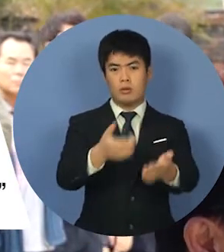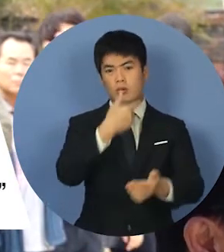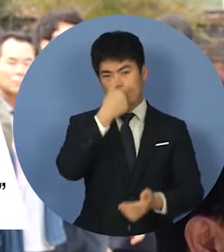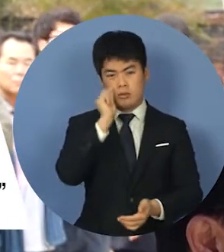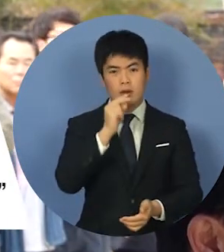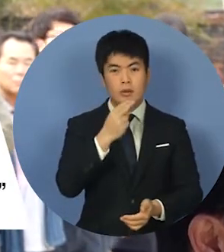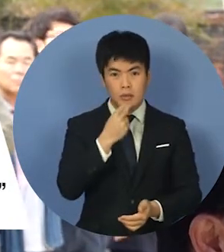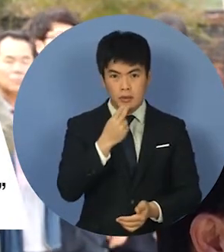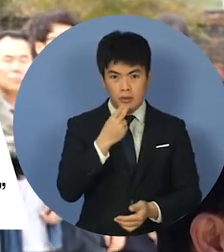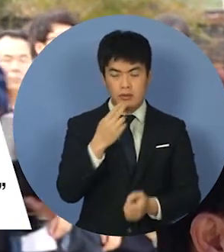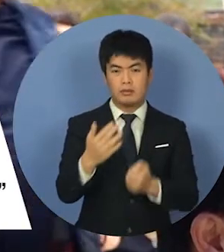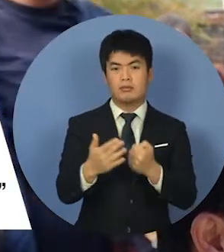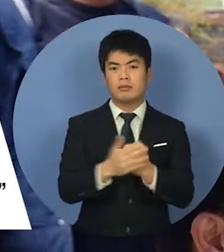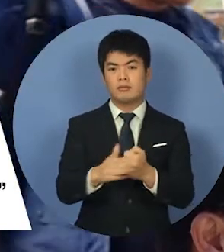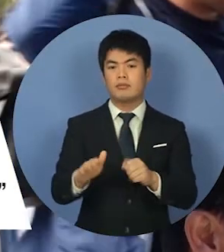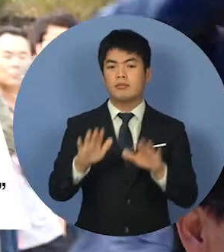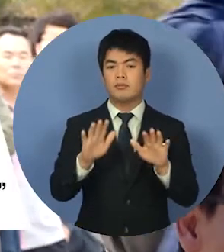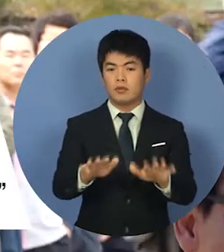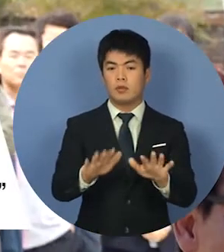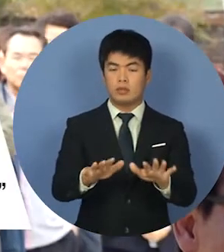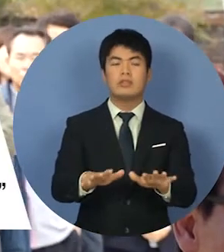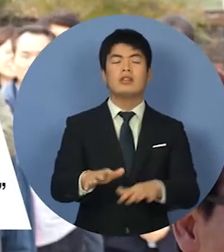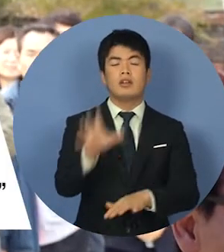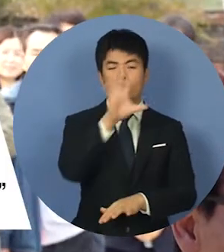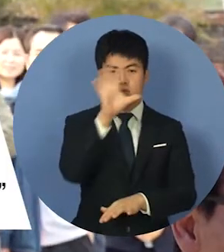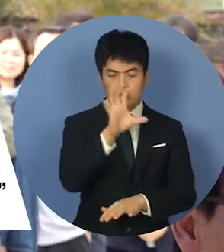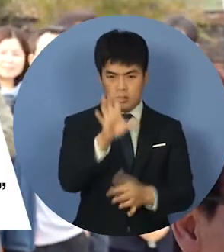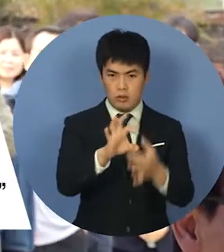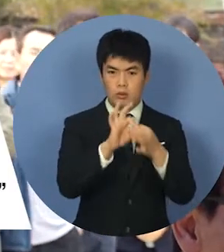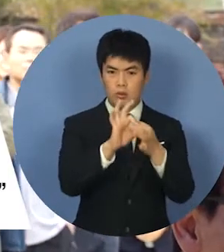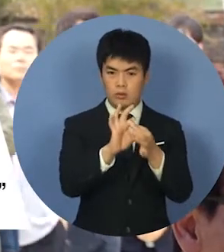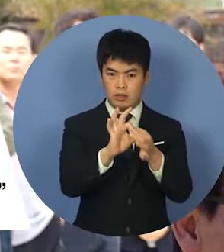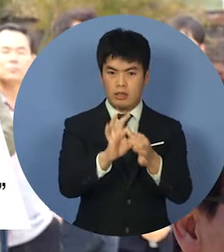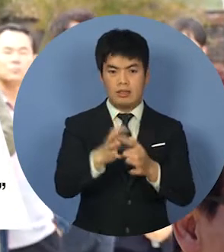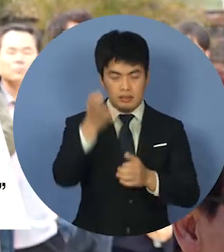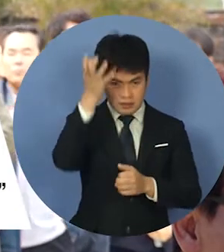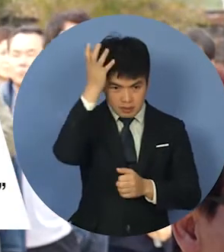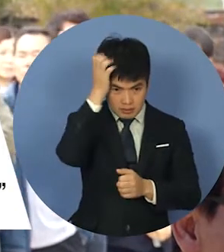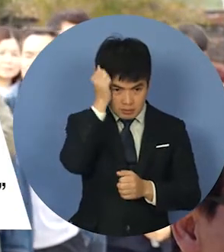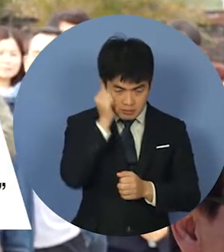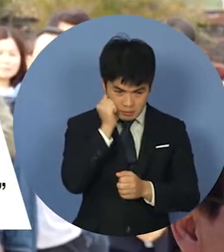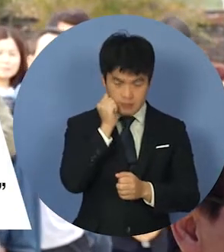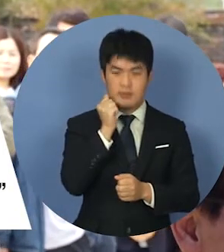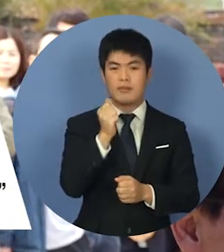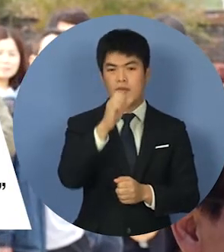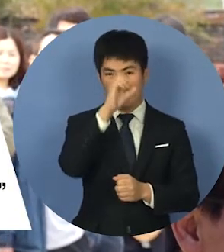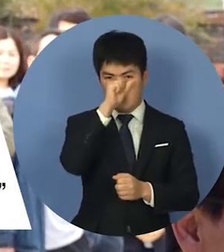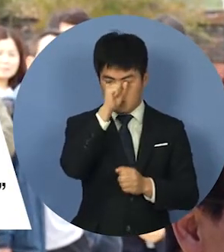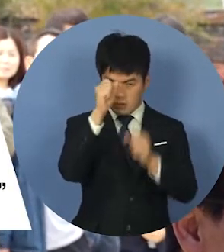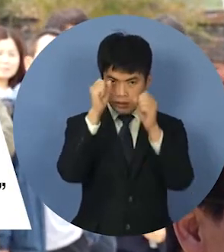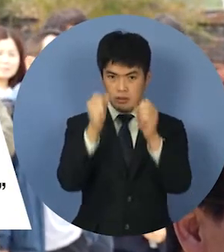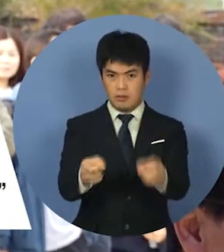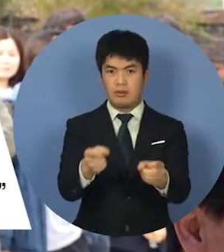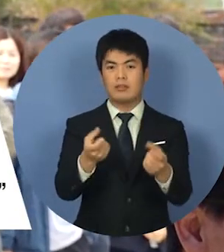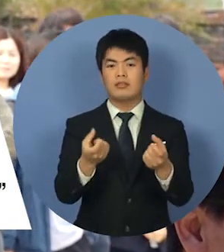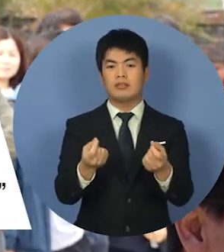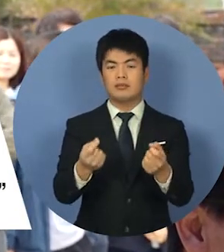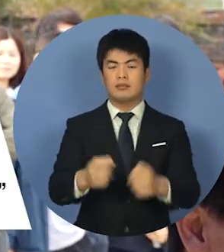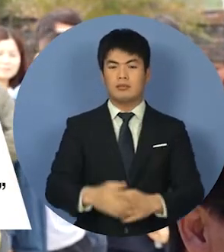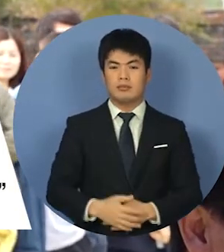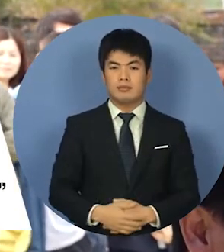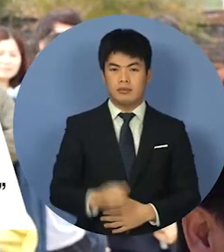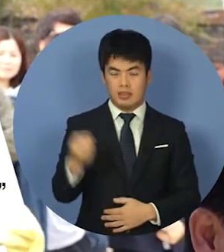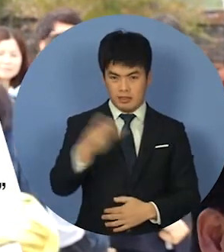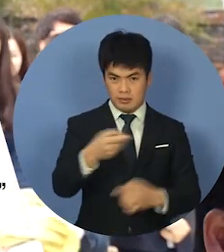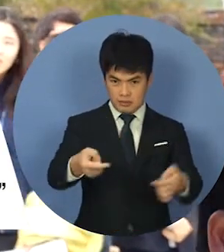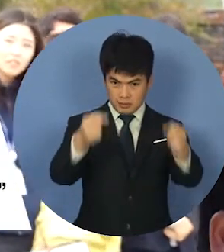안전의 불가침에서 오는 것을 오늘 이런 훈련을 통해서 미식시키는 좋은 기회가 되지 않나 이렇게 생각을